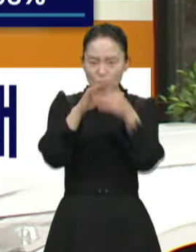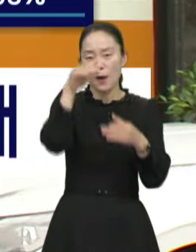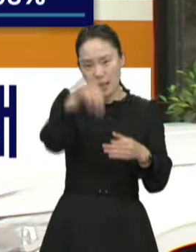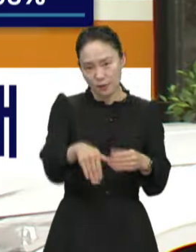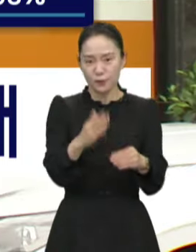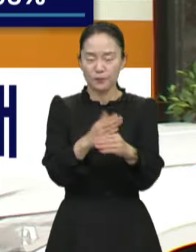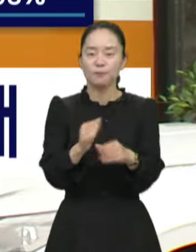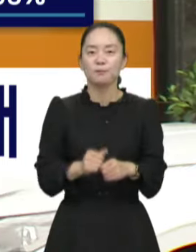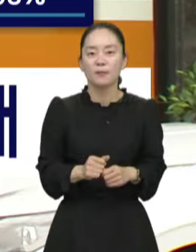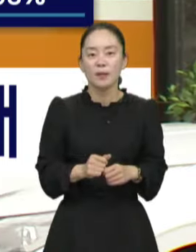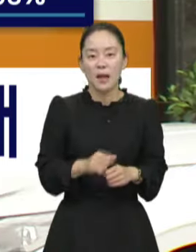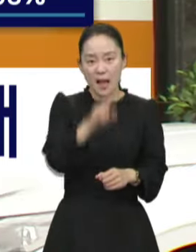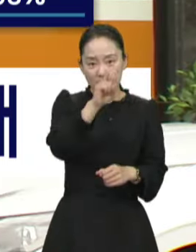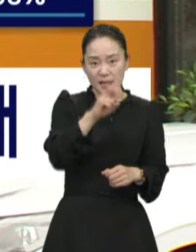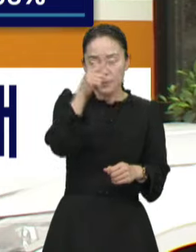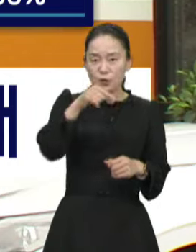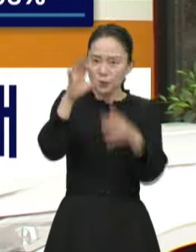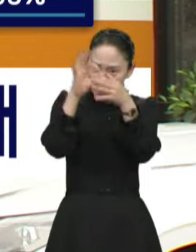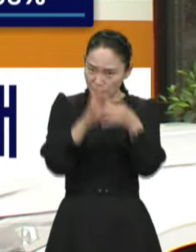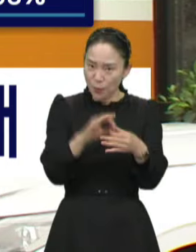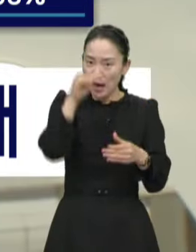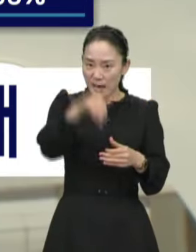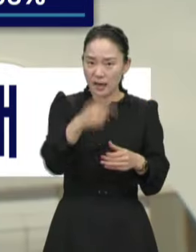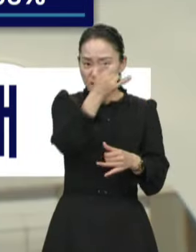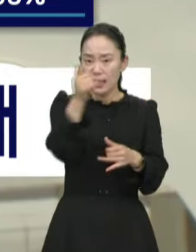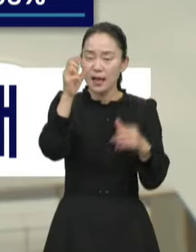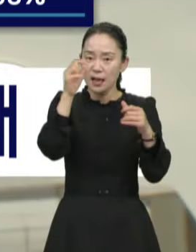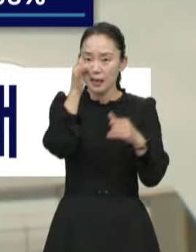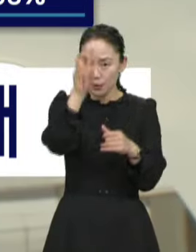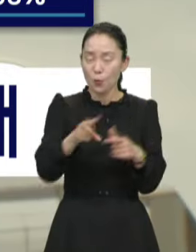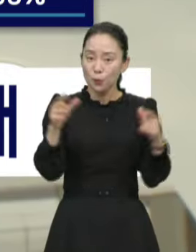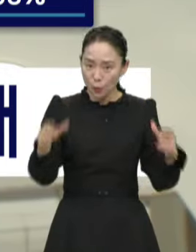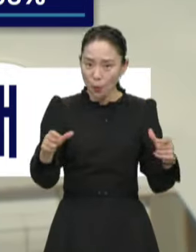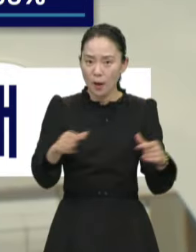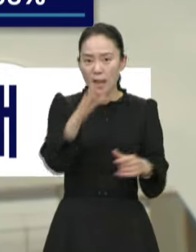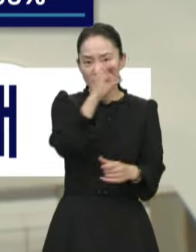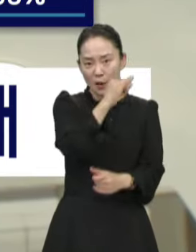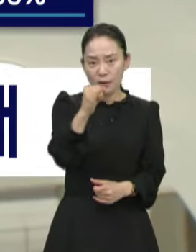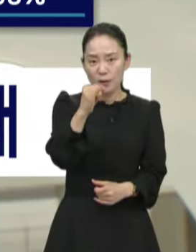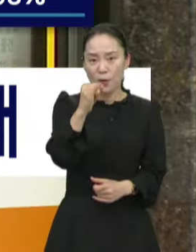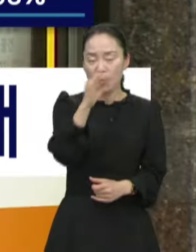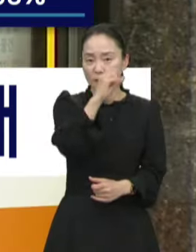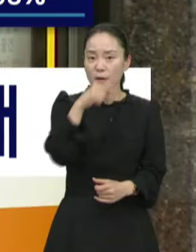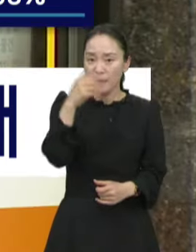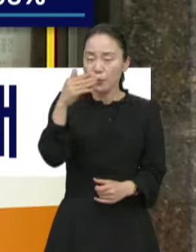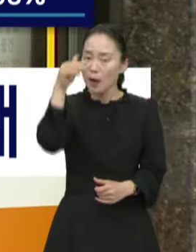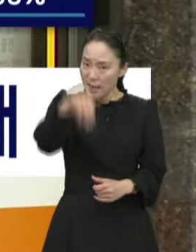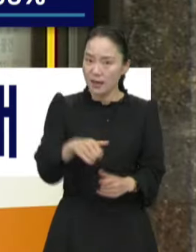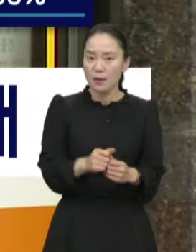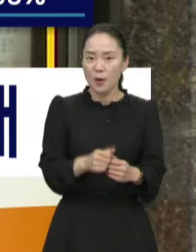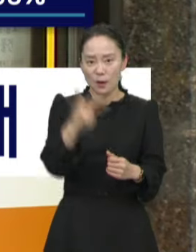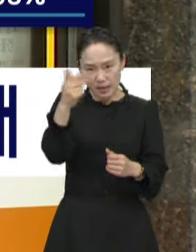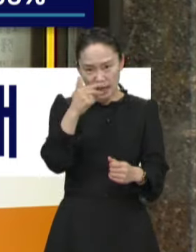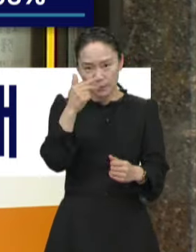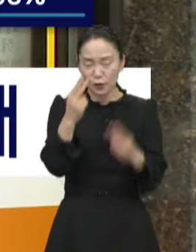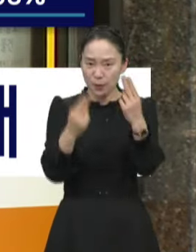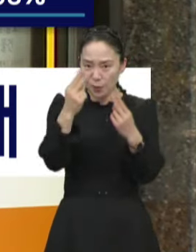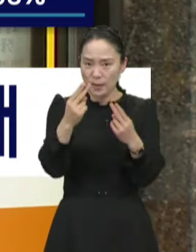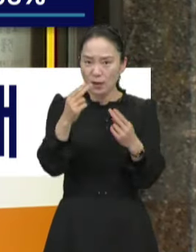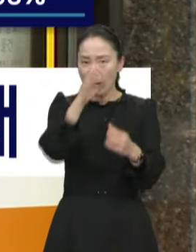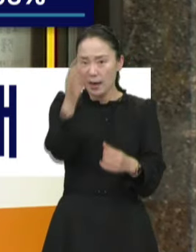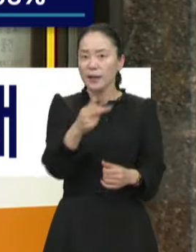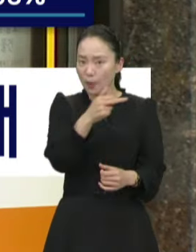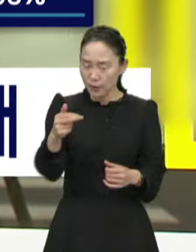이어졌습니다 22주 하락세가 이어진 세종도 0.19% 하락하며 지난주보다 하락폭이 커졌고